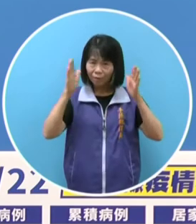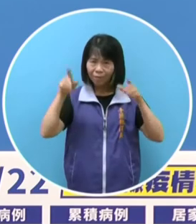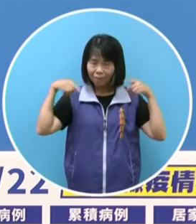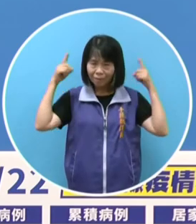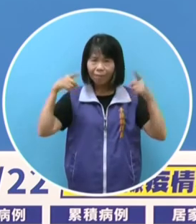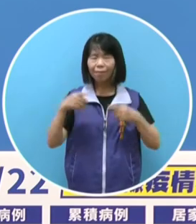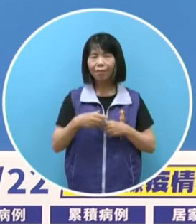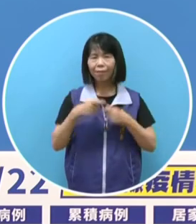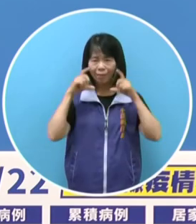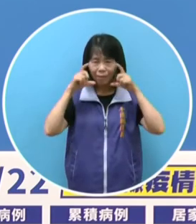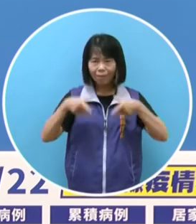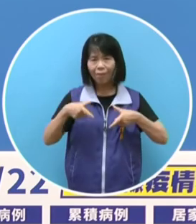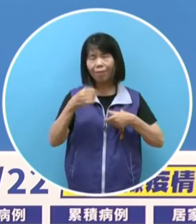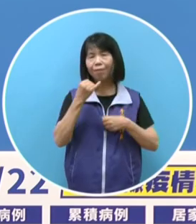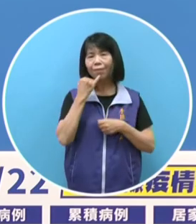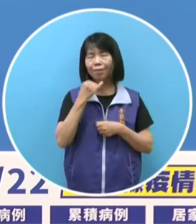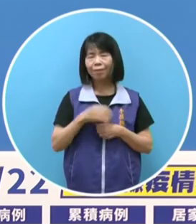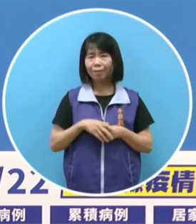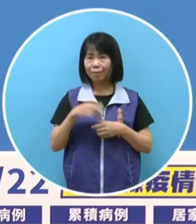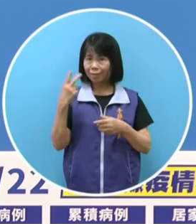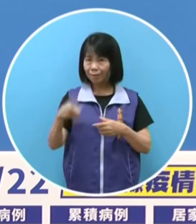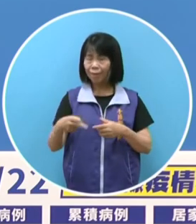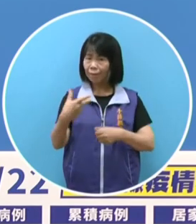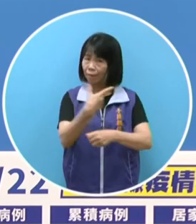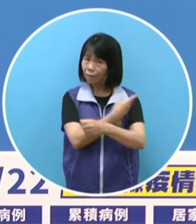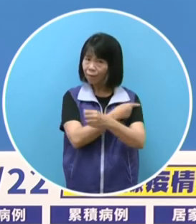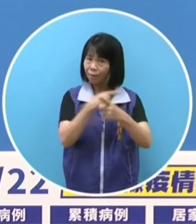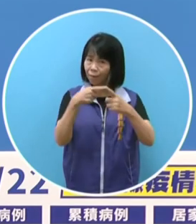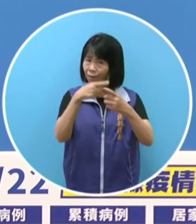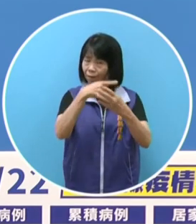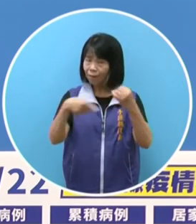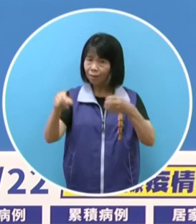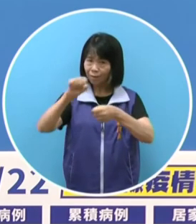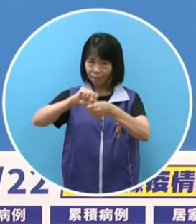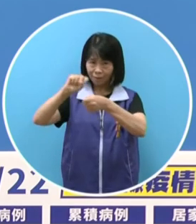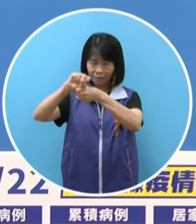是将我们的这个施打率能够提